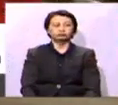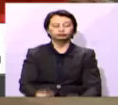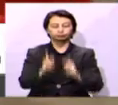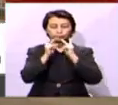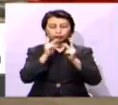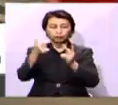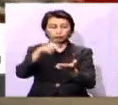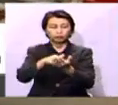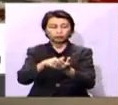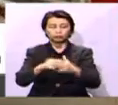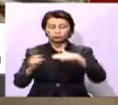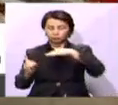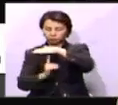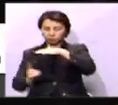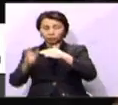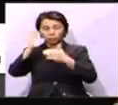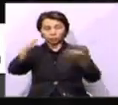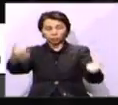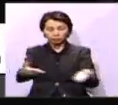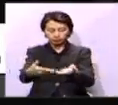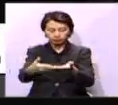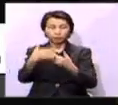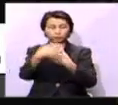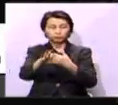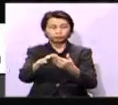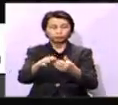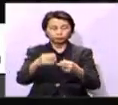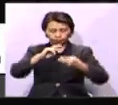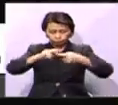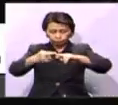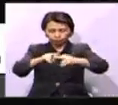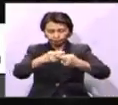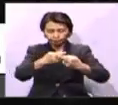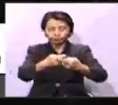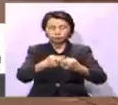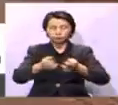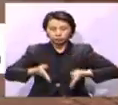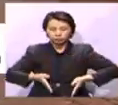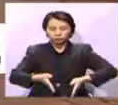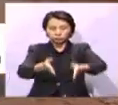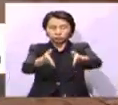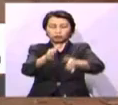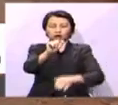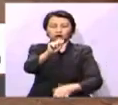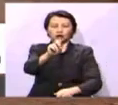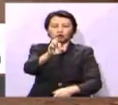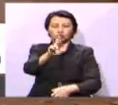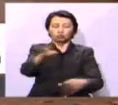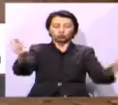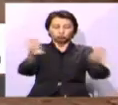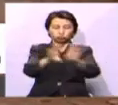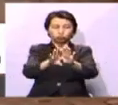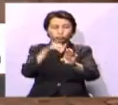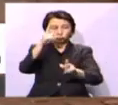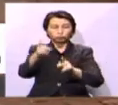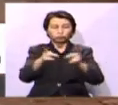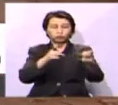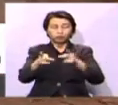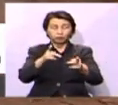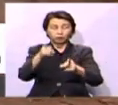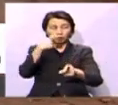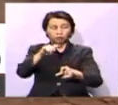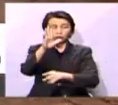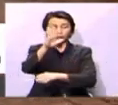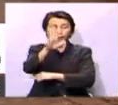Tambah beliau, satu dasar akan diperkenalkan selepas pembaikan tersebut di mana Jalan Alor akan ditutup untuk kenderaan keluar dan masuk dari